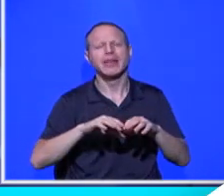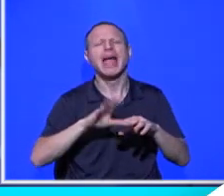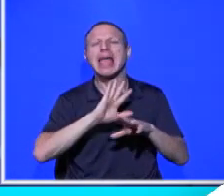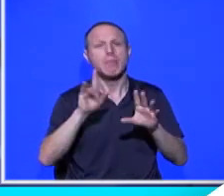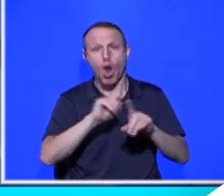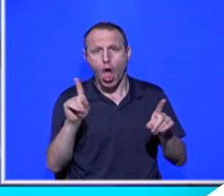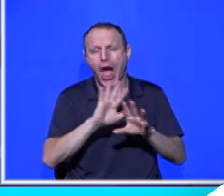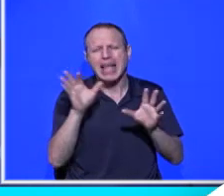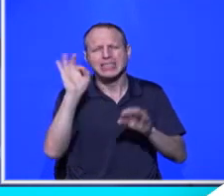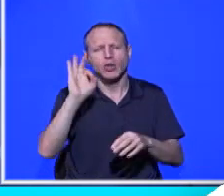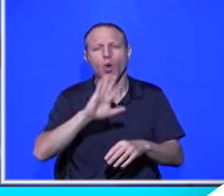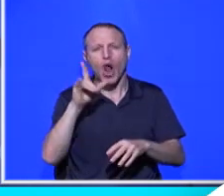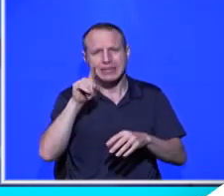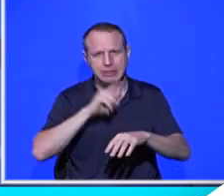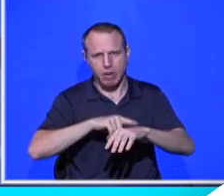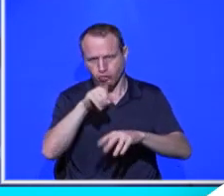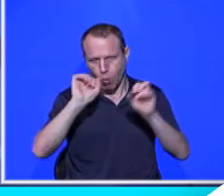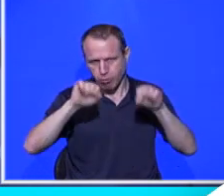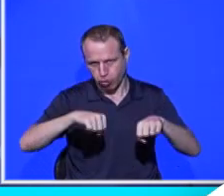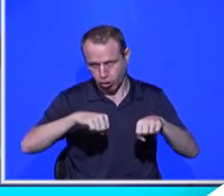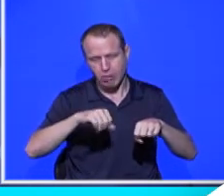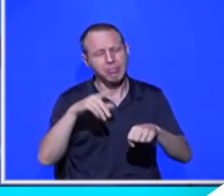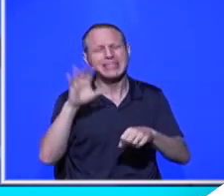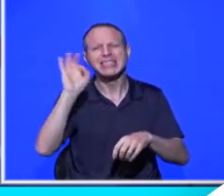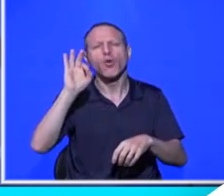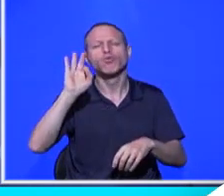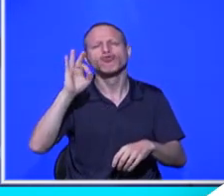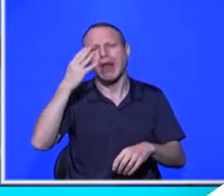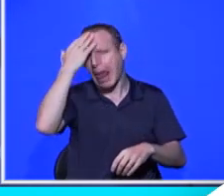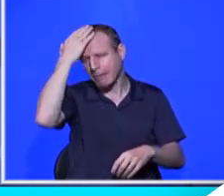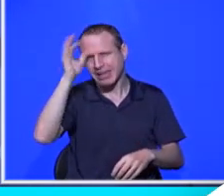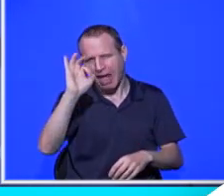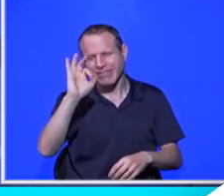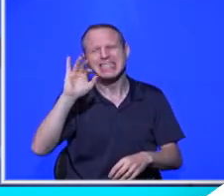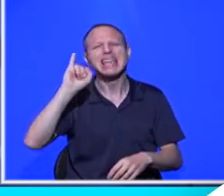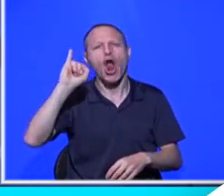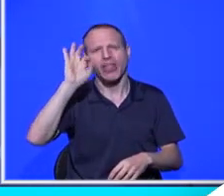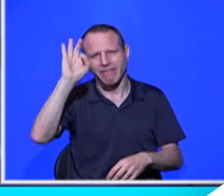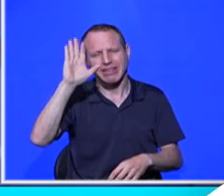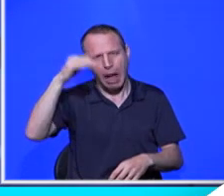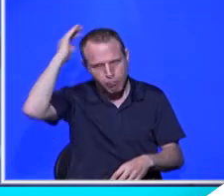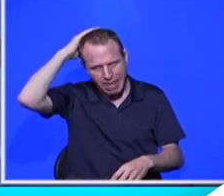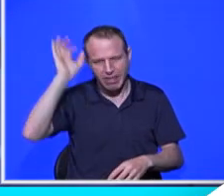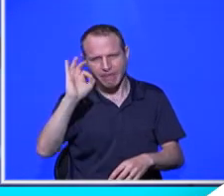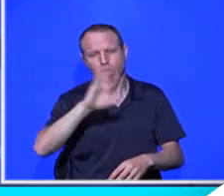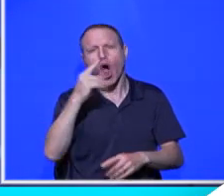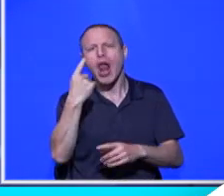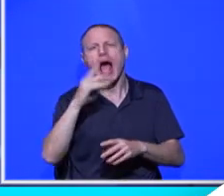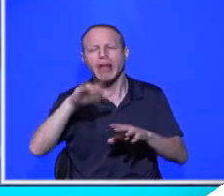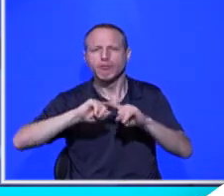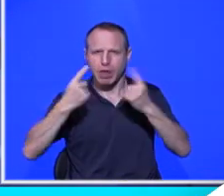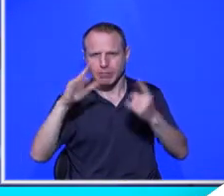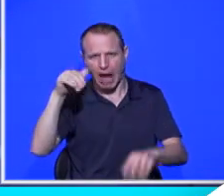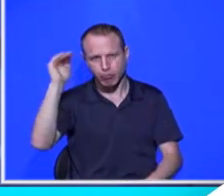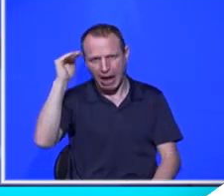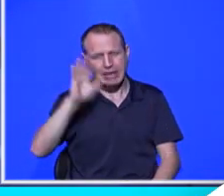בשלטון, הסיכוי של הפיד הוא אפס, של אלון הוא אפס, וגם של נפתלי בנט הוא אפס, וגם של האחרים, של כל אחד הוא אפס, גם של גנץ,